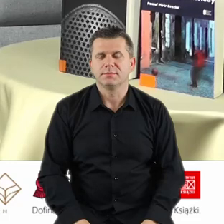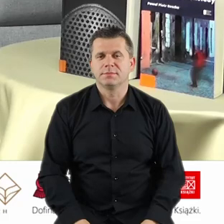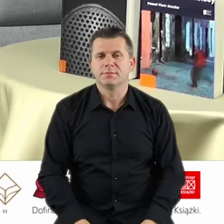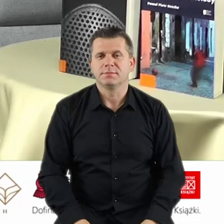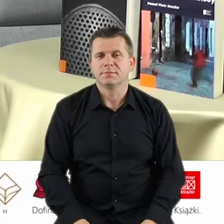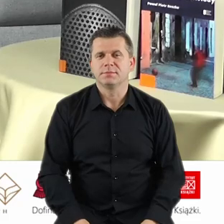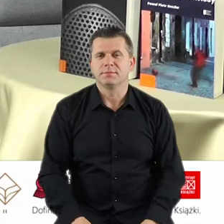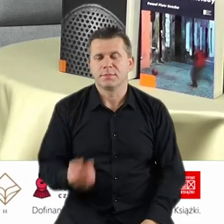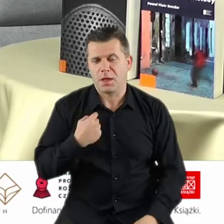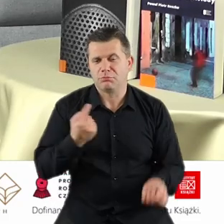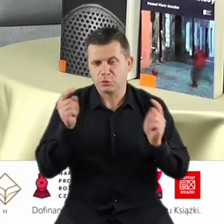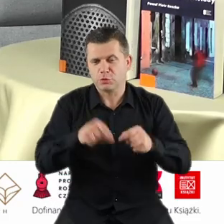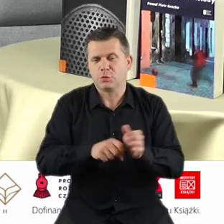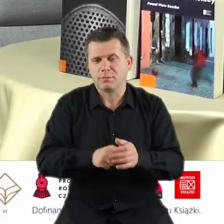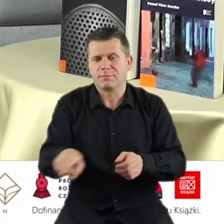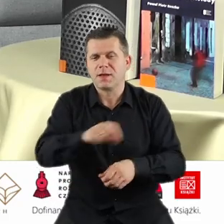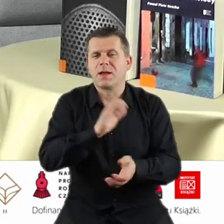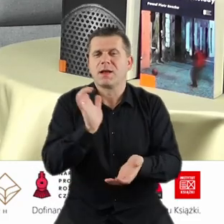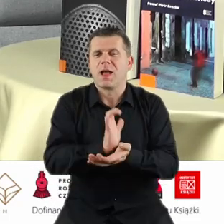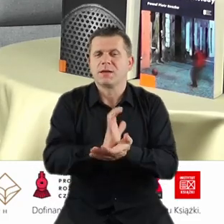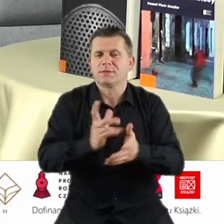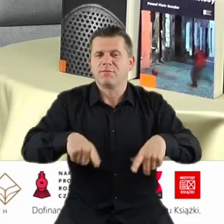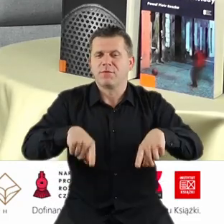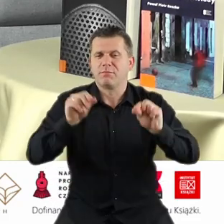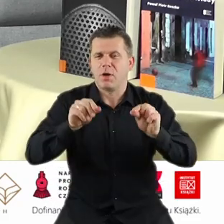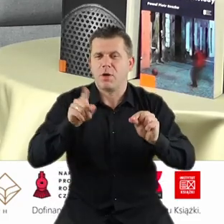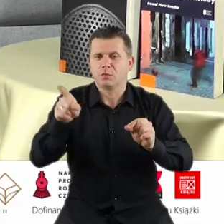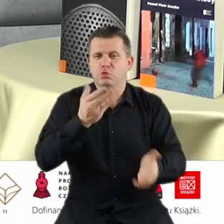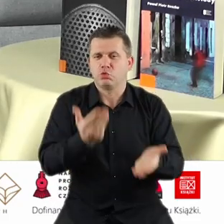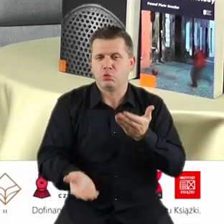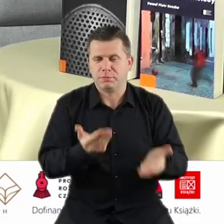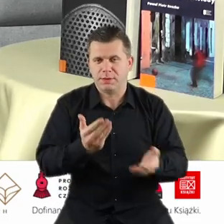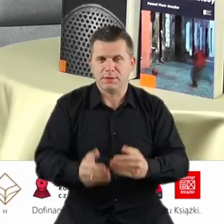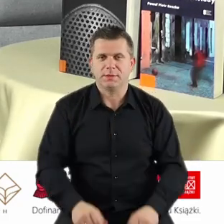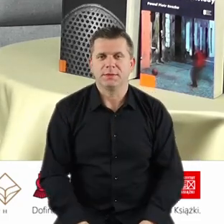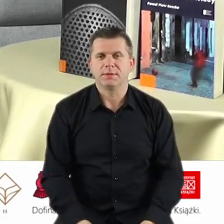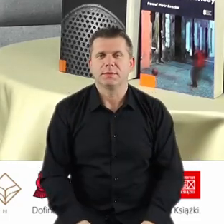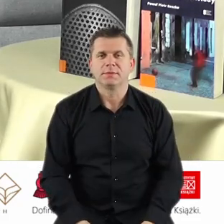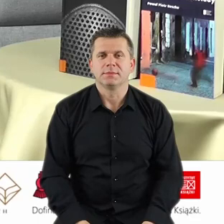prostu przyszedłem do redakcji Gazety Wyborczej w Lublinie i